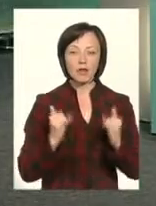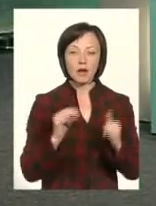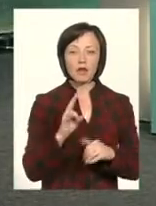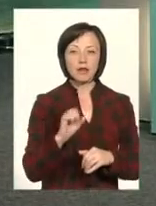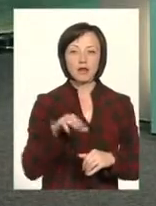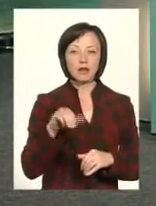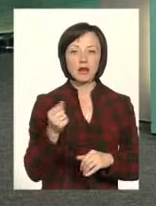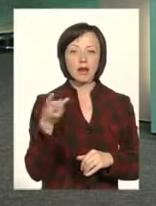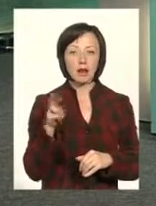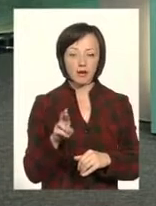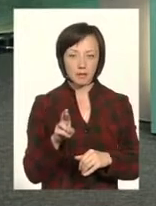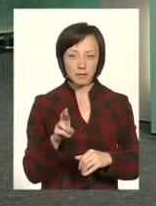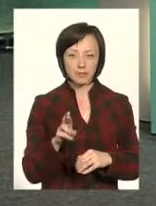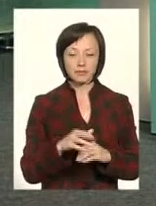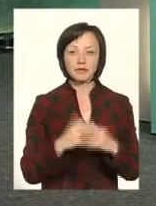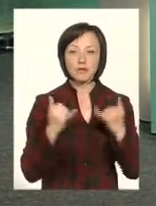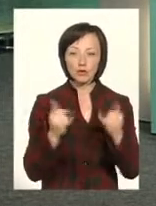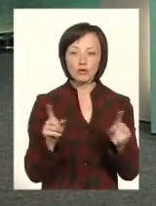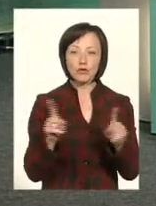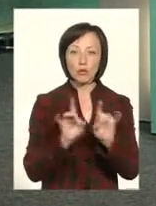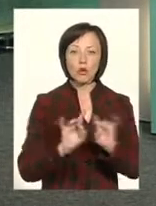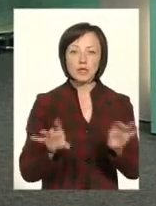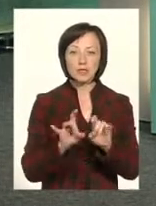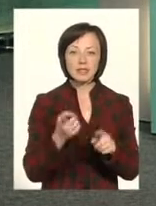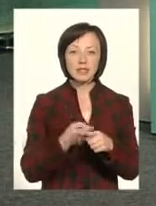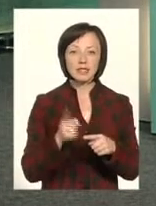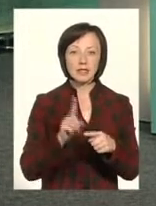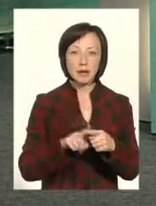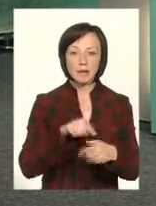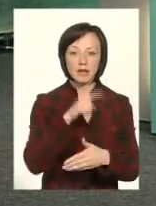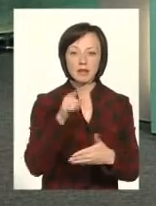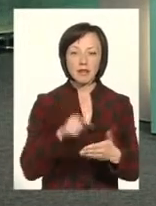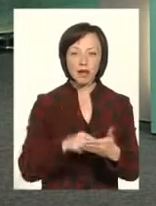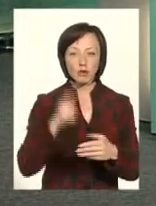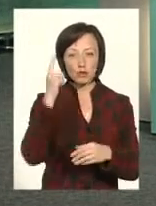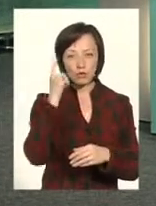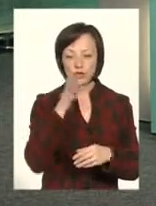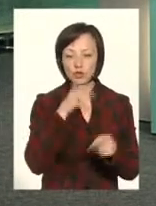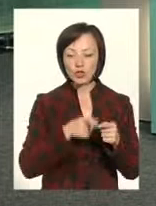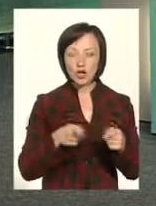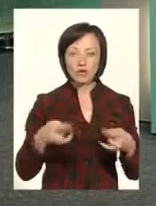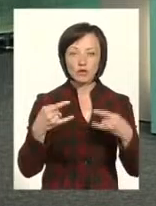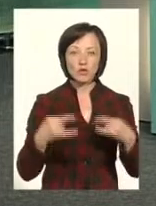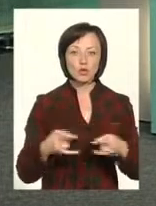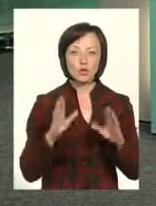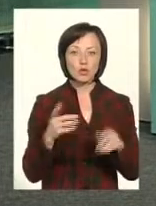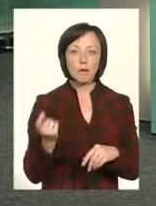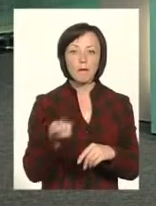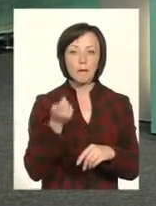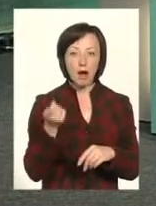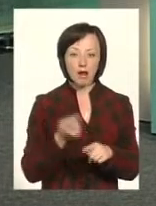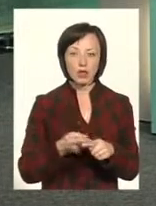Так, ну, дивіться, пані Наталю, для того, щоб пояснити вам це питання, ну, я думаю, часу в студії нам буде мало